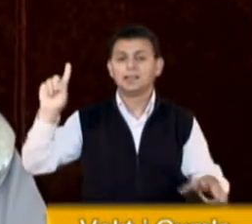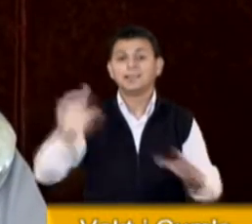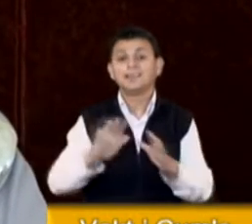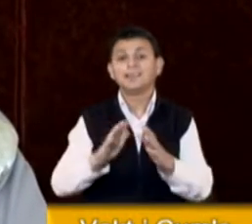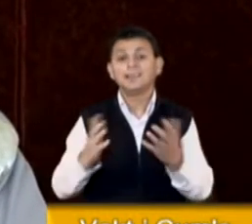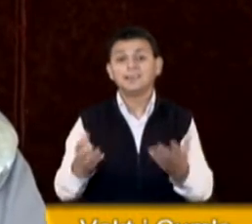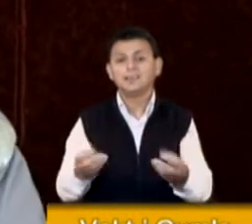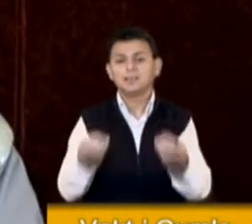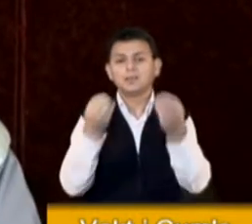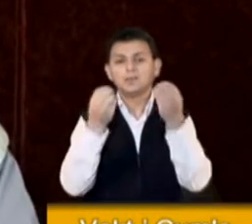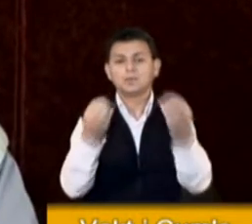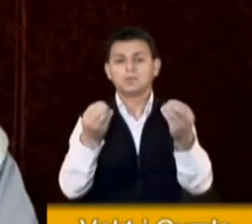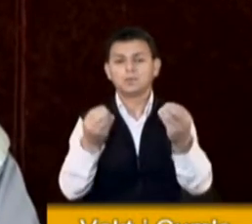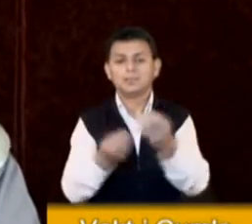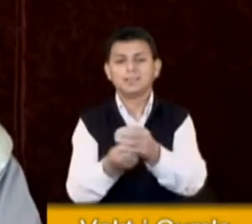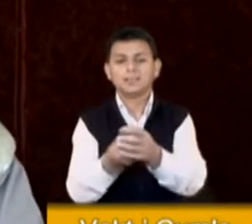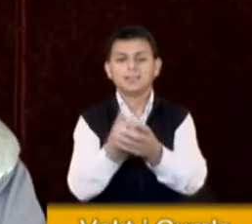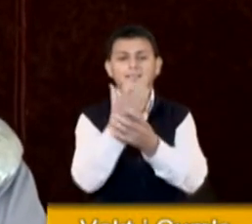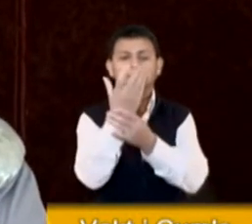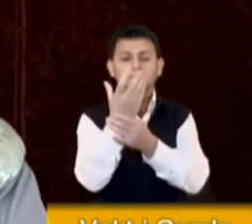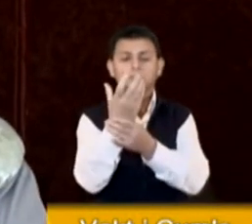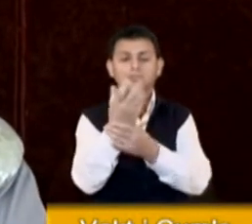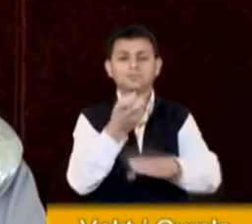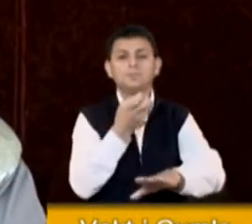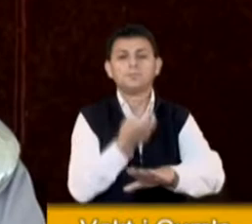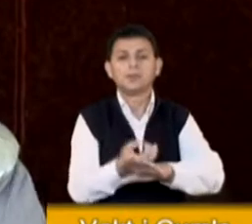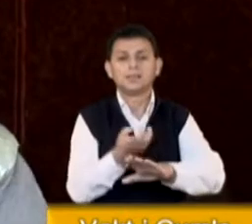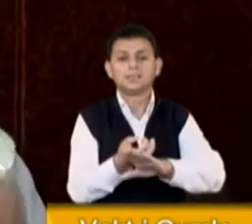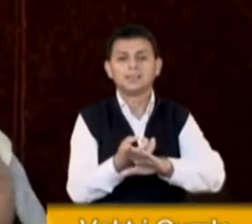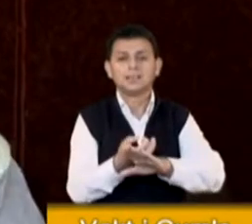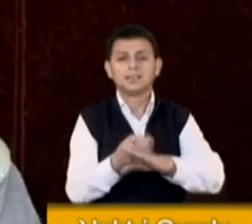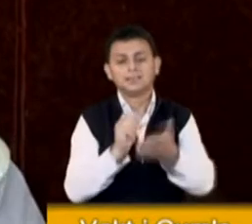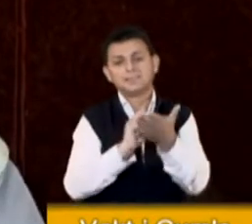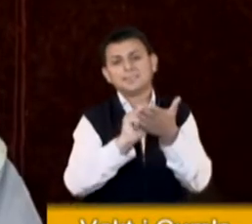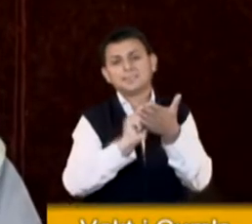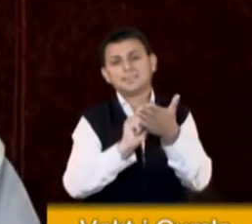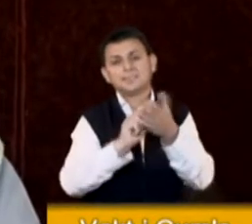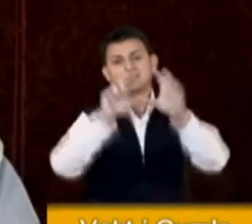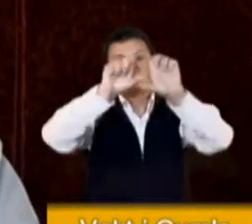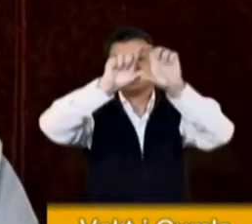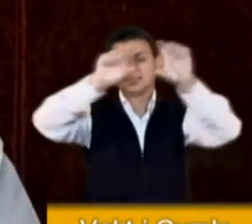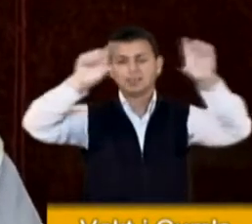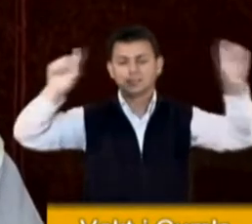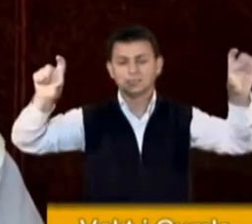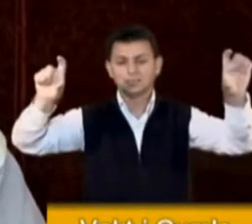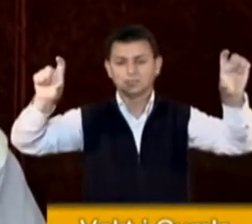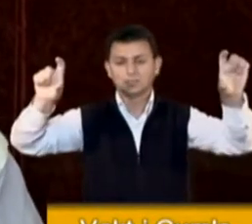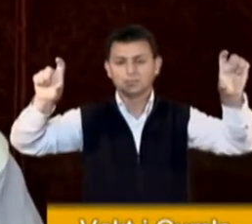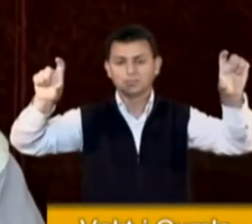yaratmış manasında maşallah yazdırıyorlardı. O dönemde, Osmanlı